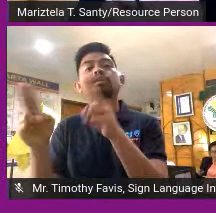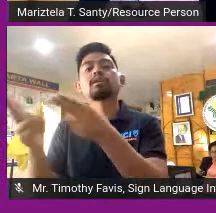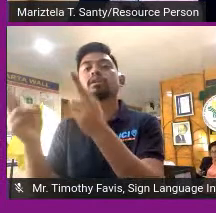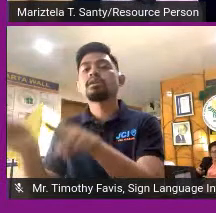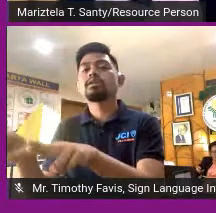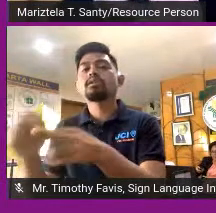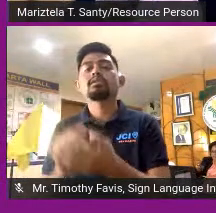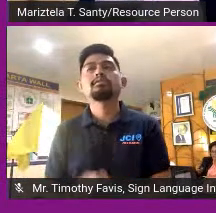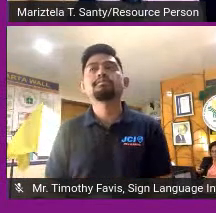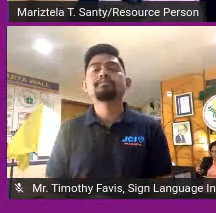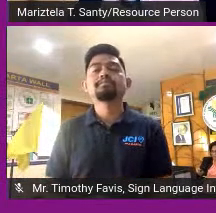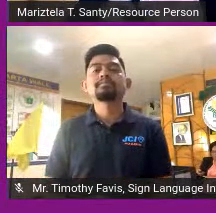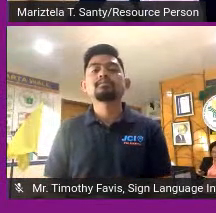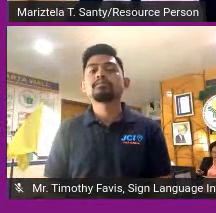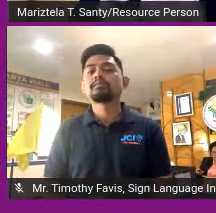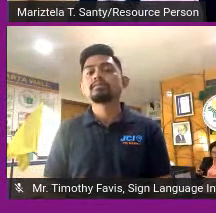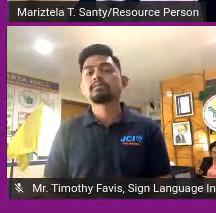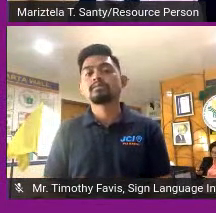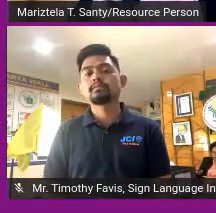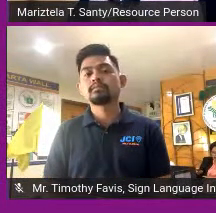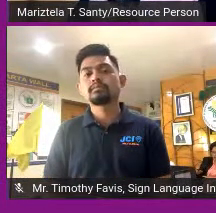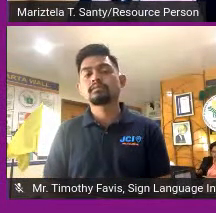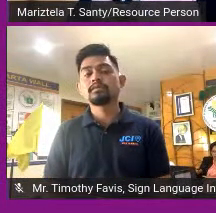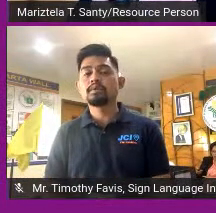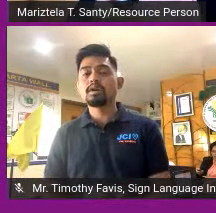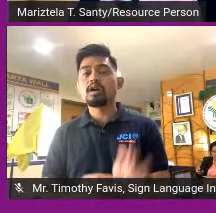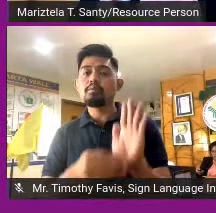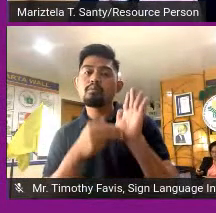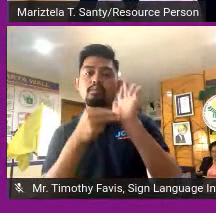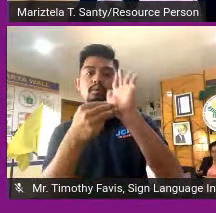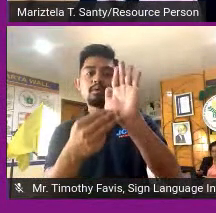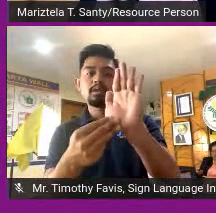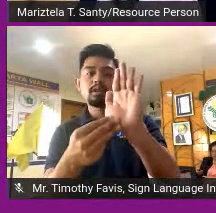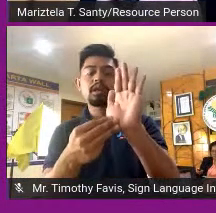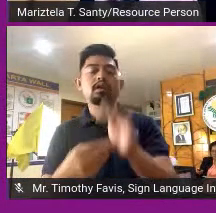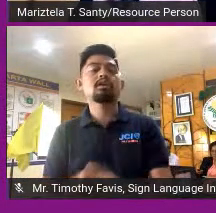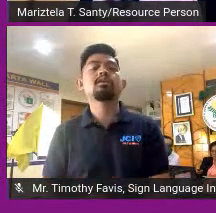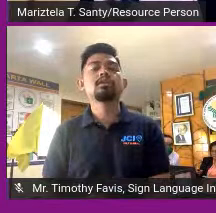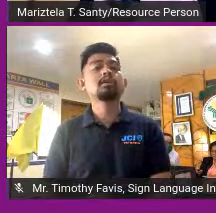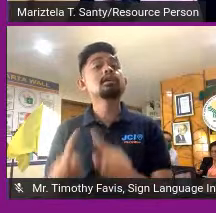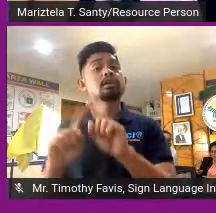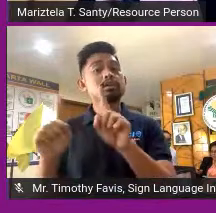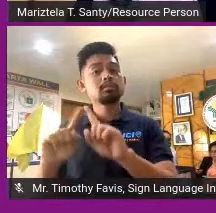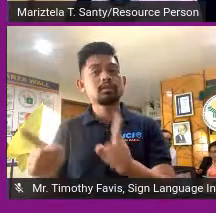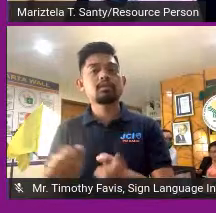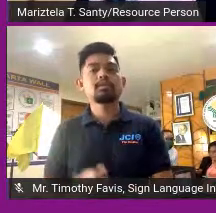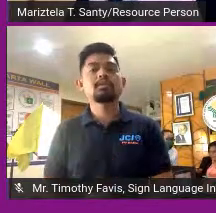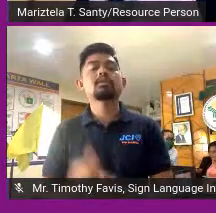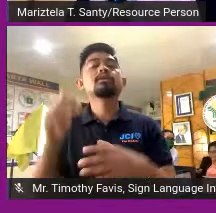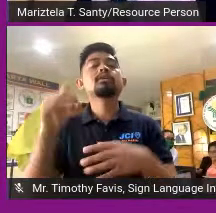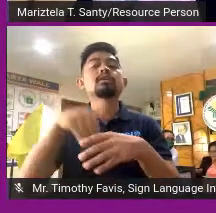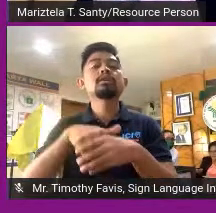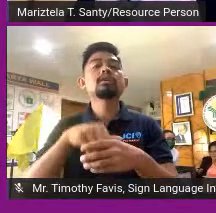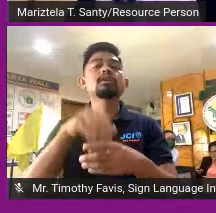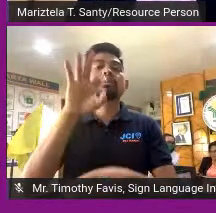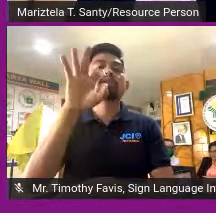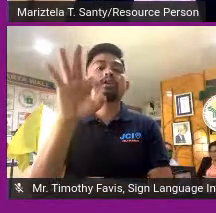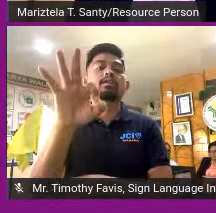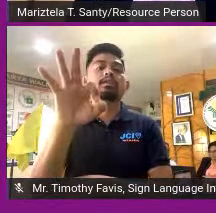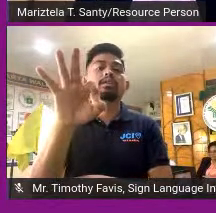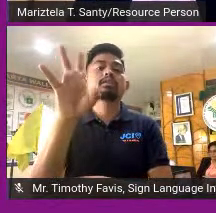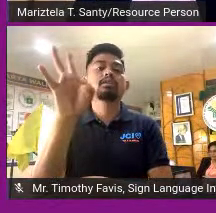ay sumasali na sa iba-ibang mga fashion shows or fashion model image. In